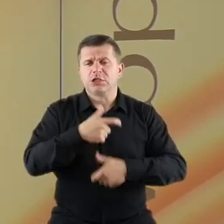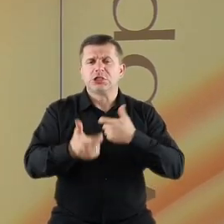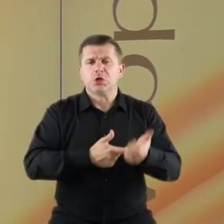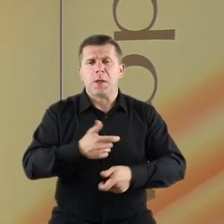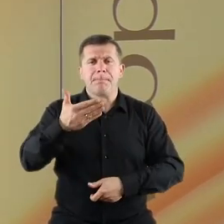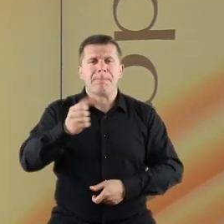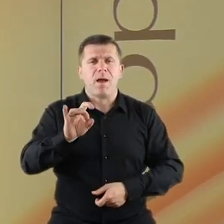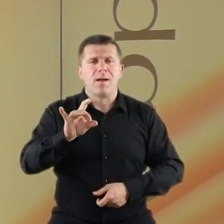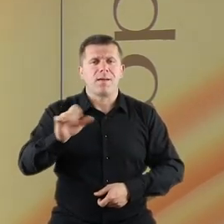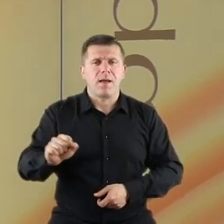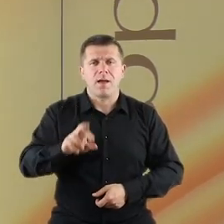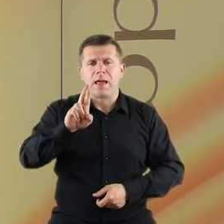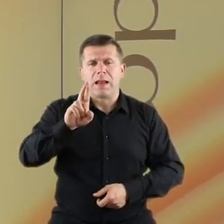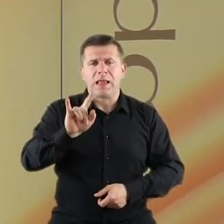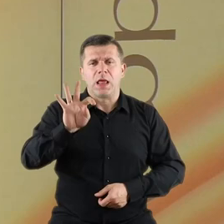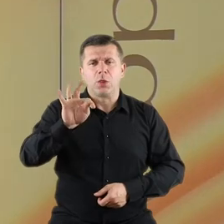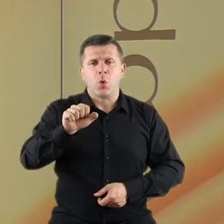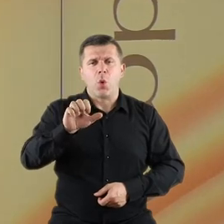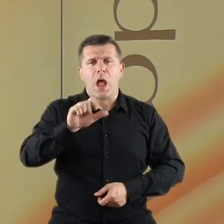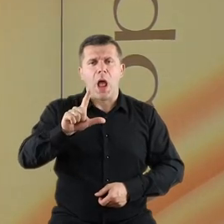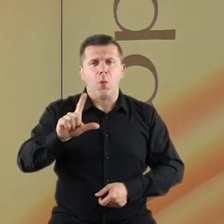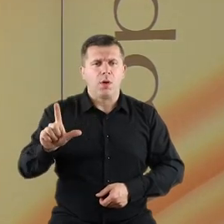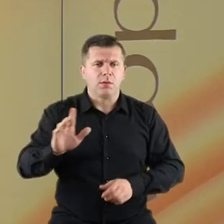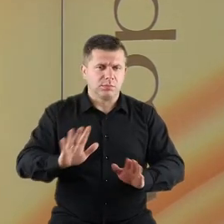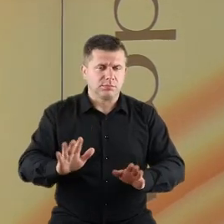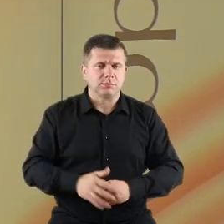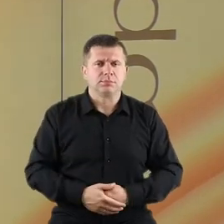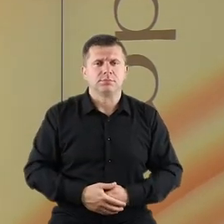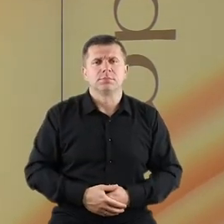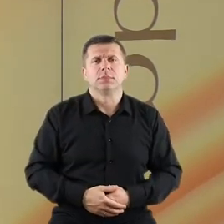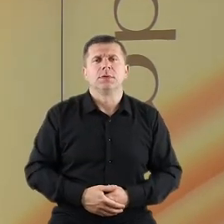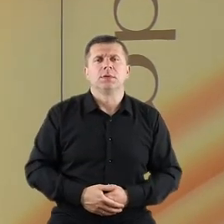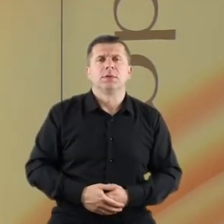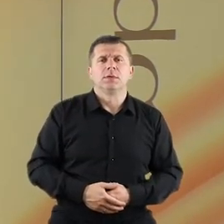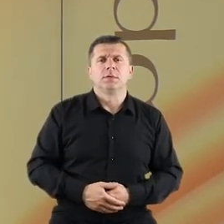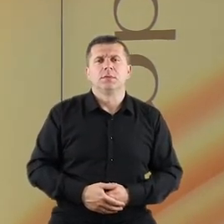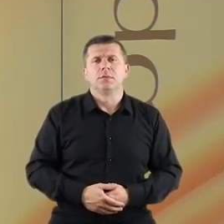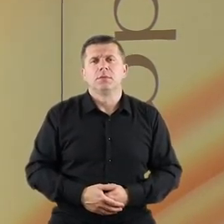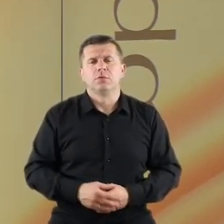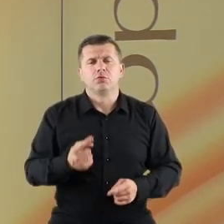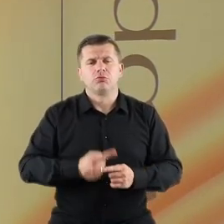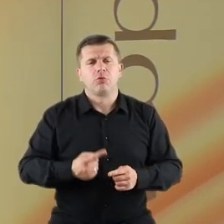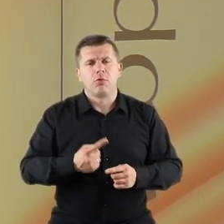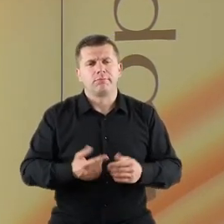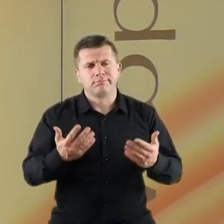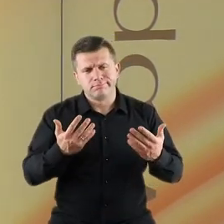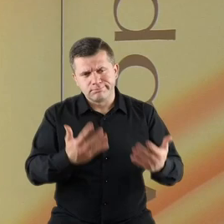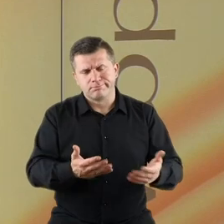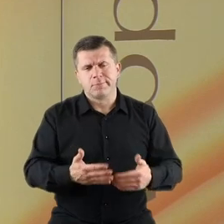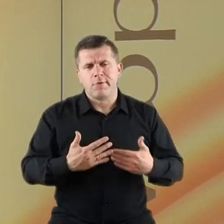gest ładne uczynek czy zasiądnięcie czyli takie owijanie oddechem powiedzmy